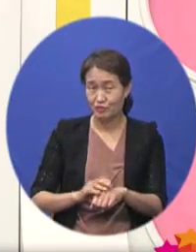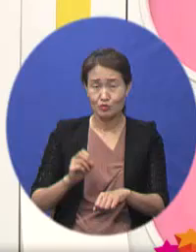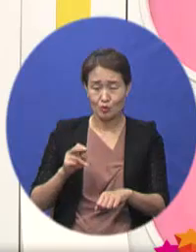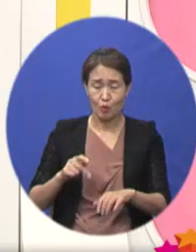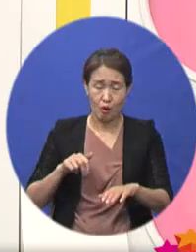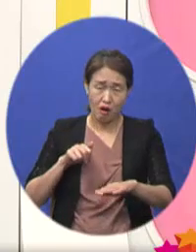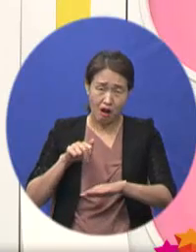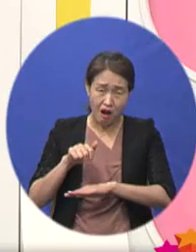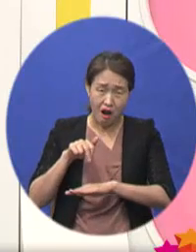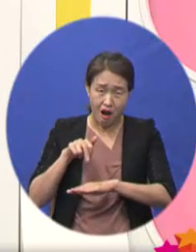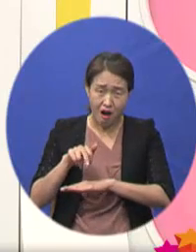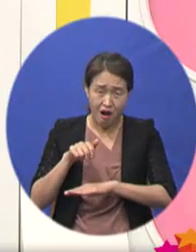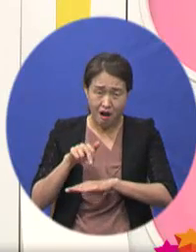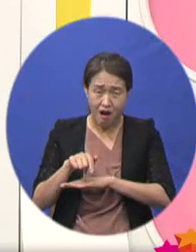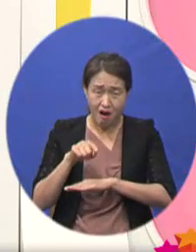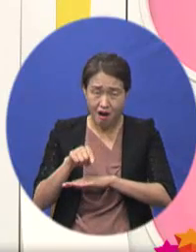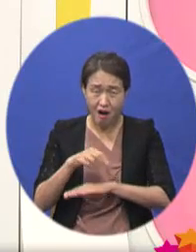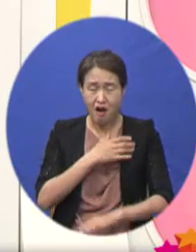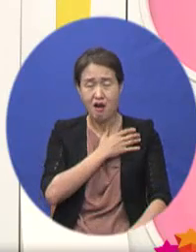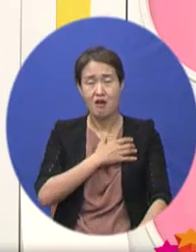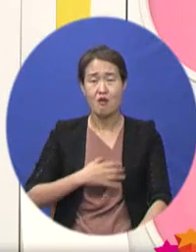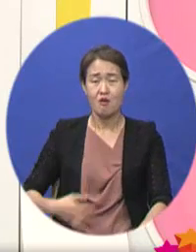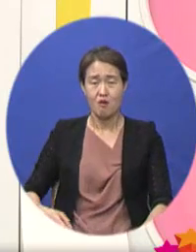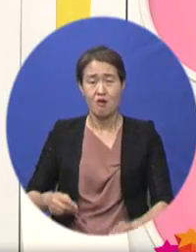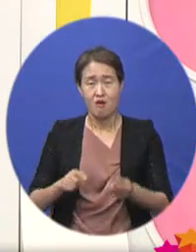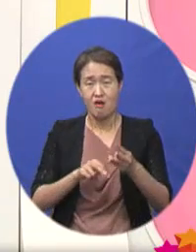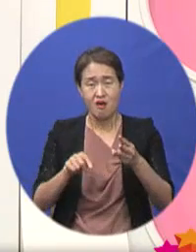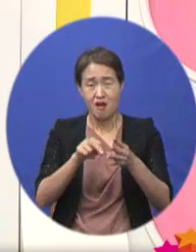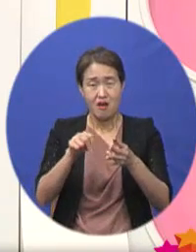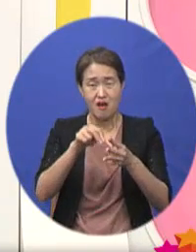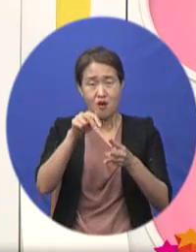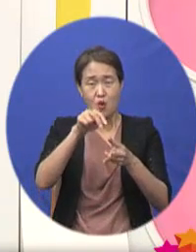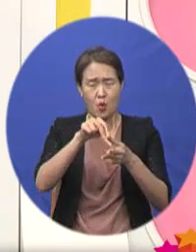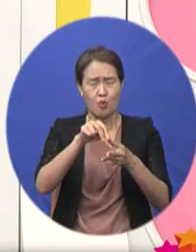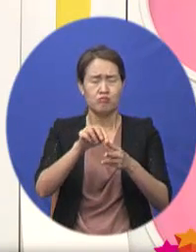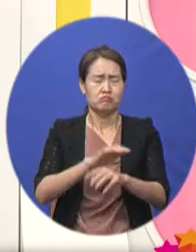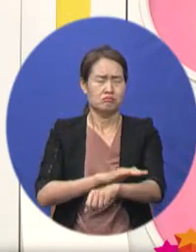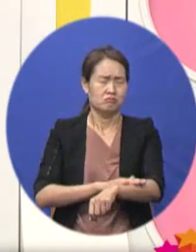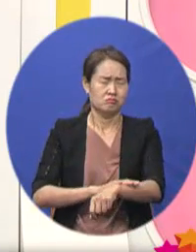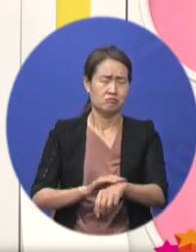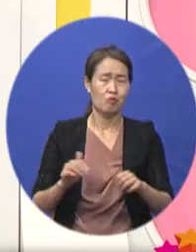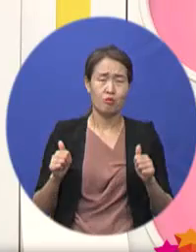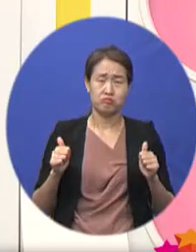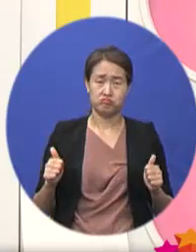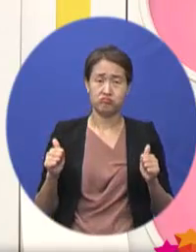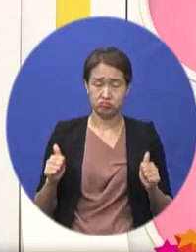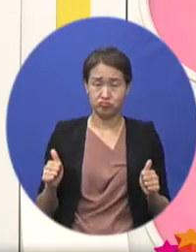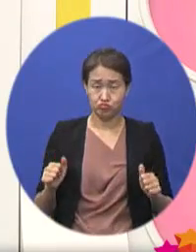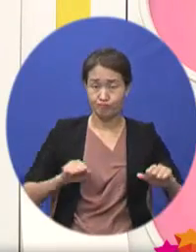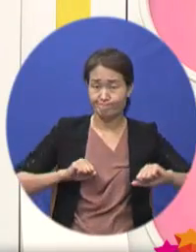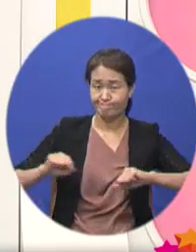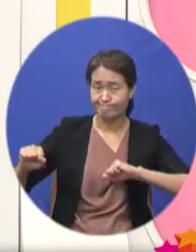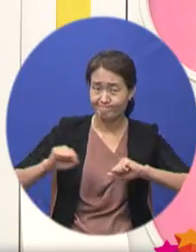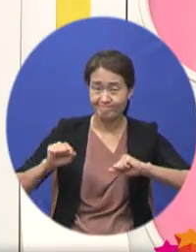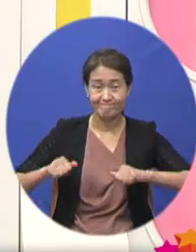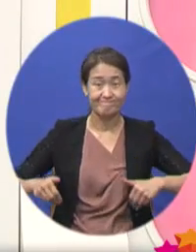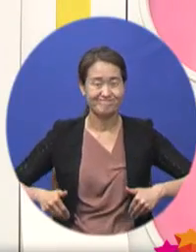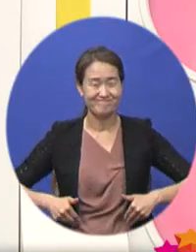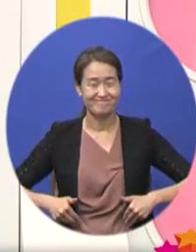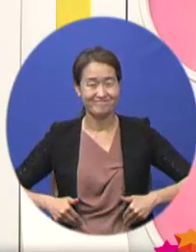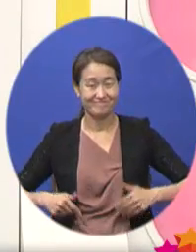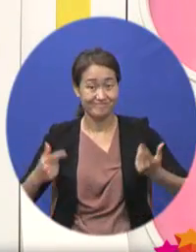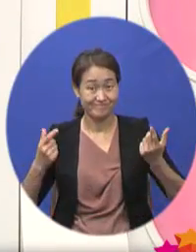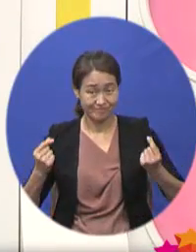걸어서 건강하시고. 또 주민자치센터 네. 노래교실까지 걸어서 가시고 다니시고 이야, 네. 이 움직이셔야 돼 그래야지